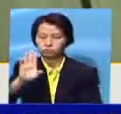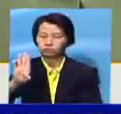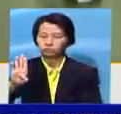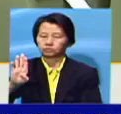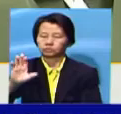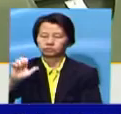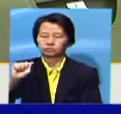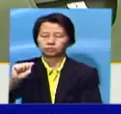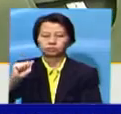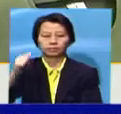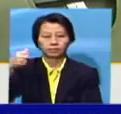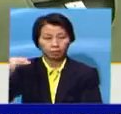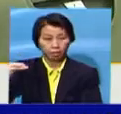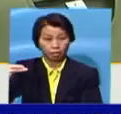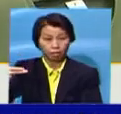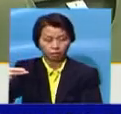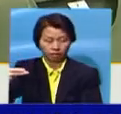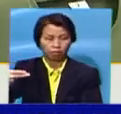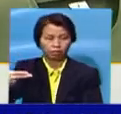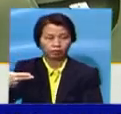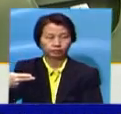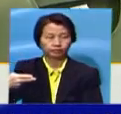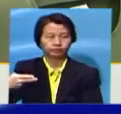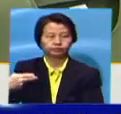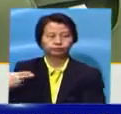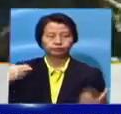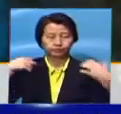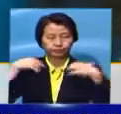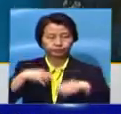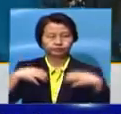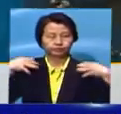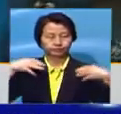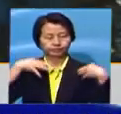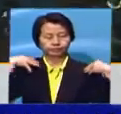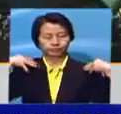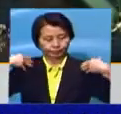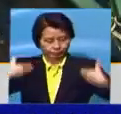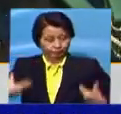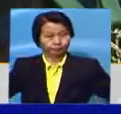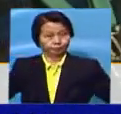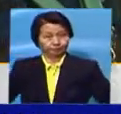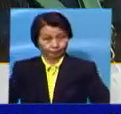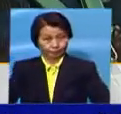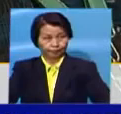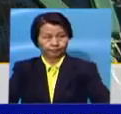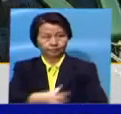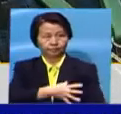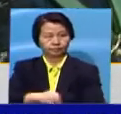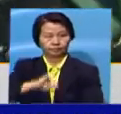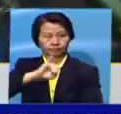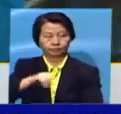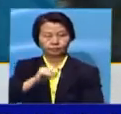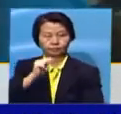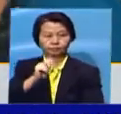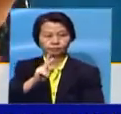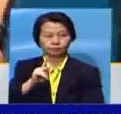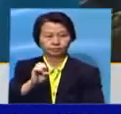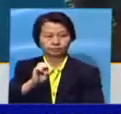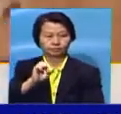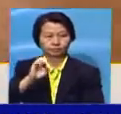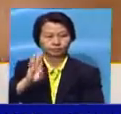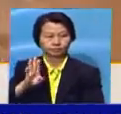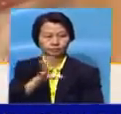daripada material span Ron Krip dan jaob selain itu kita juga